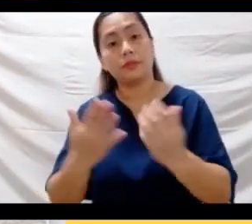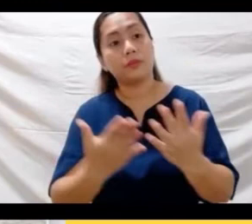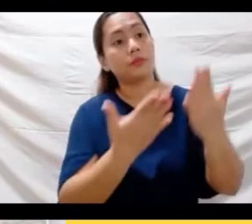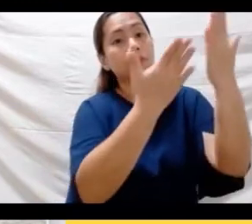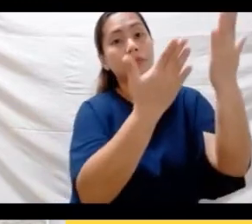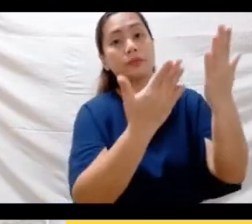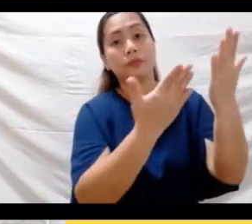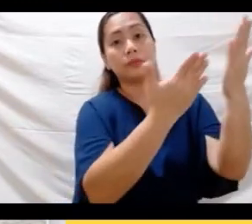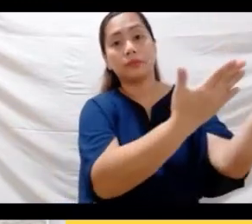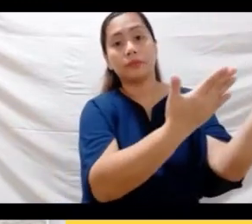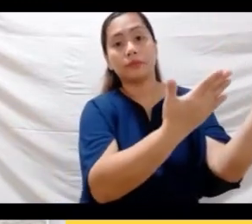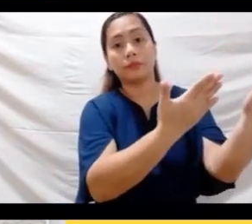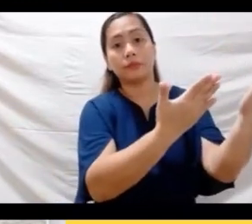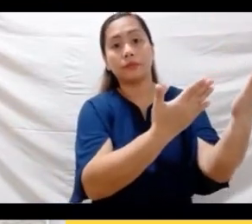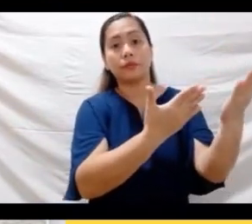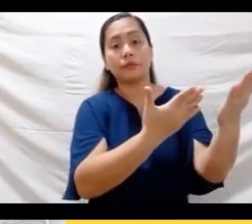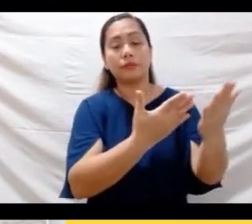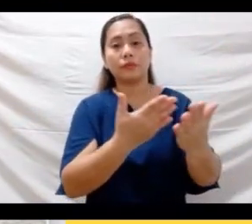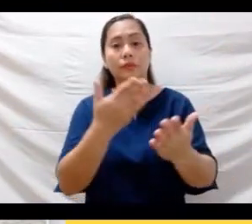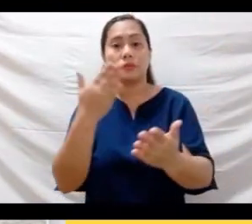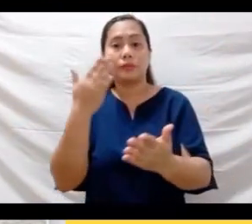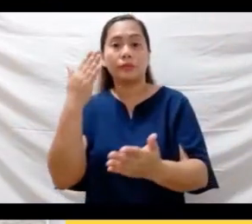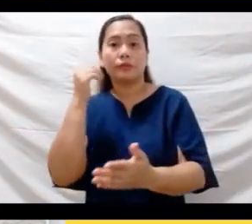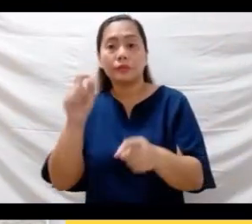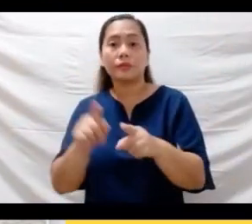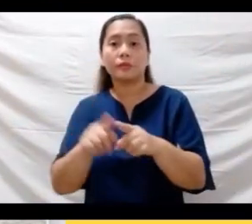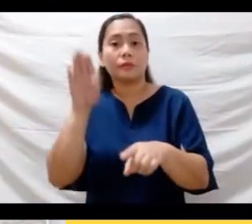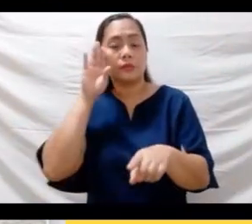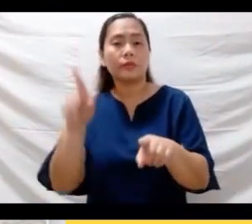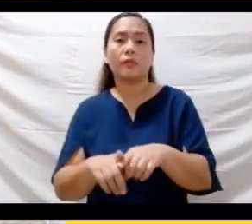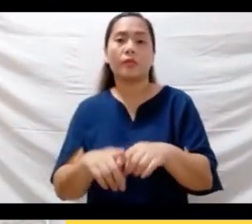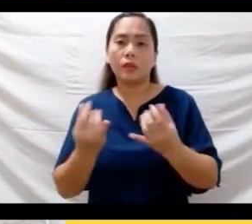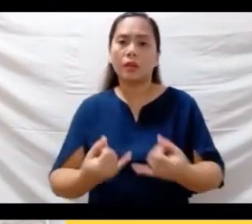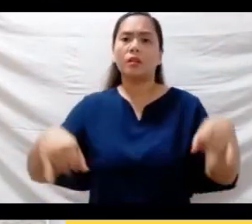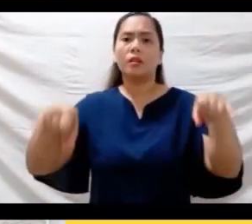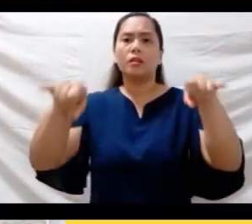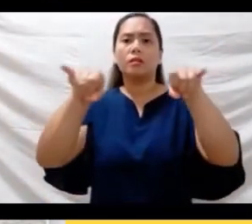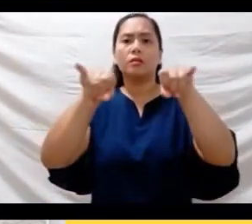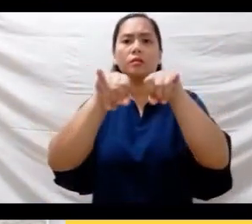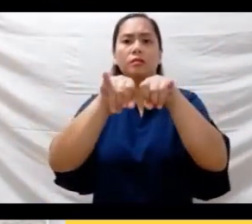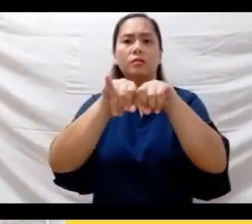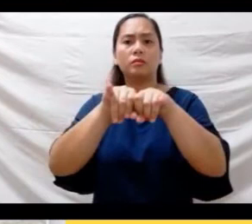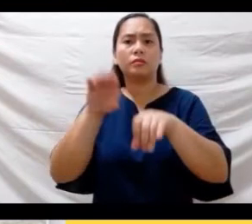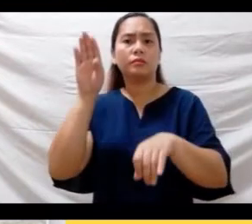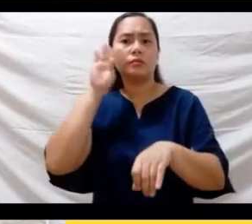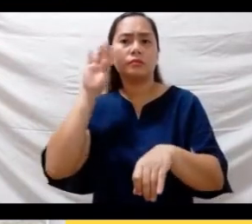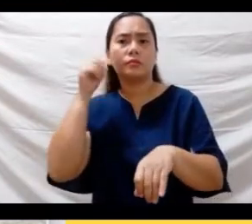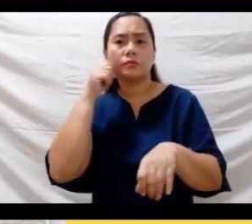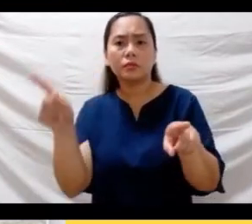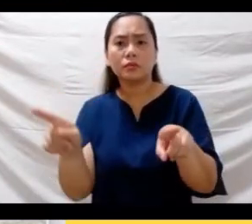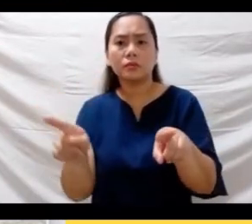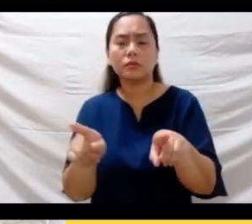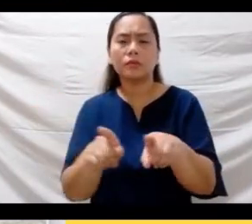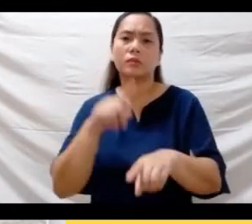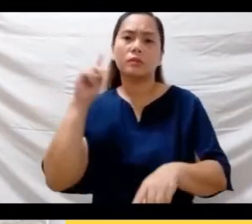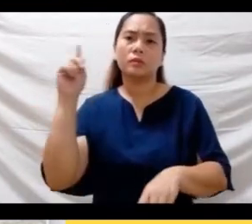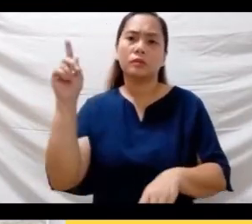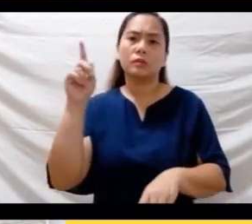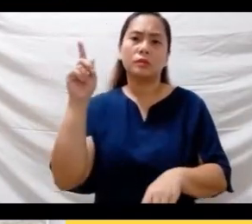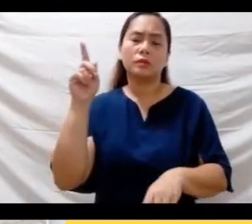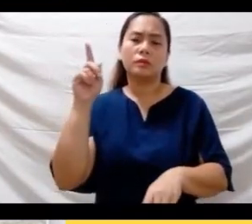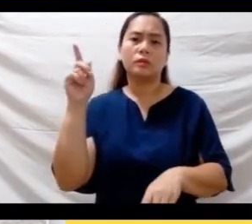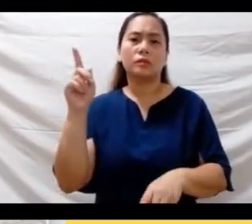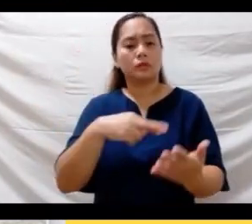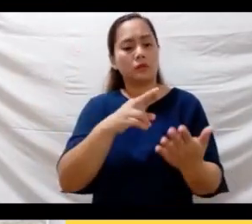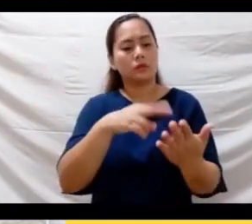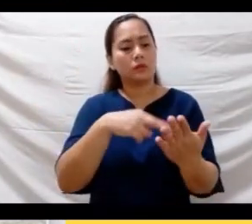kuya. Mahalaga po pala talaga, kuya at ate, na sanay tayong bumasa ng mga